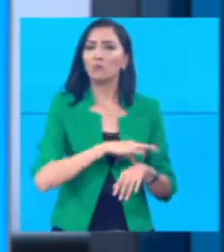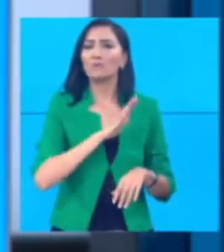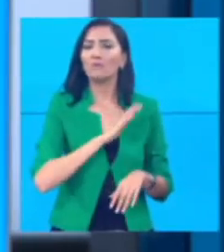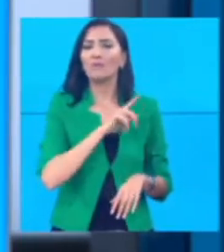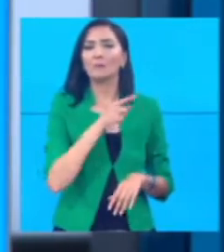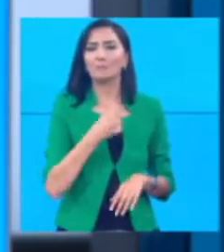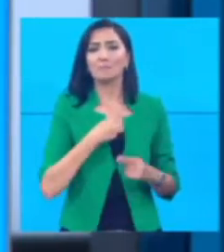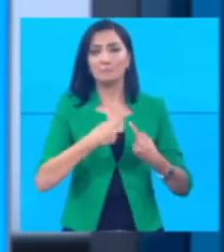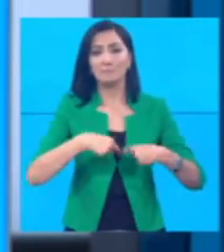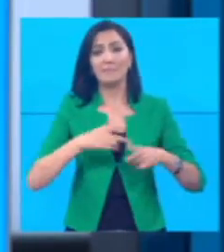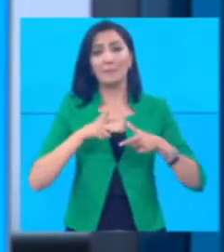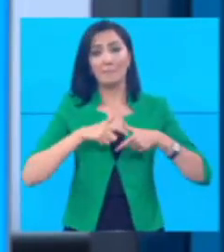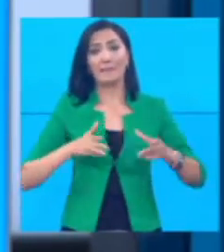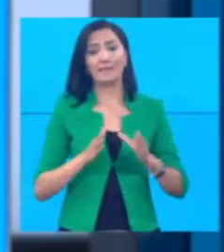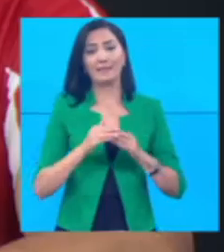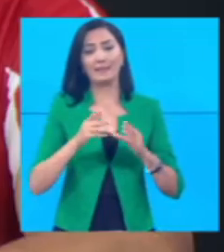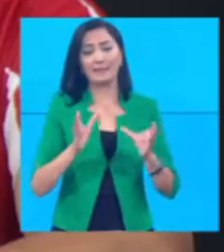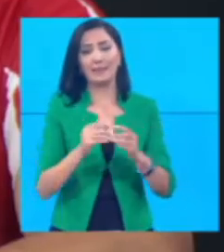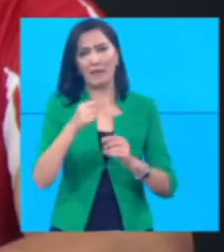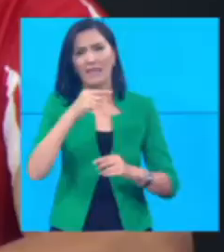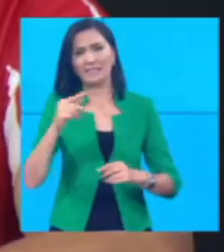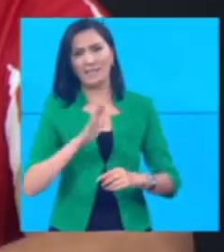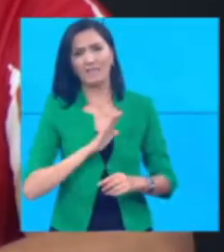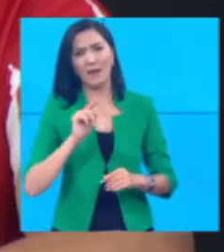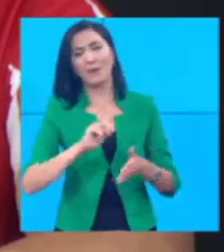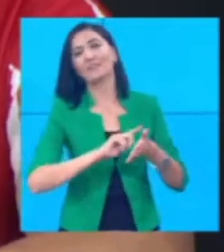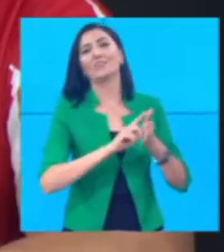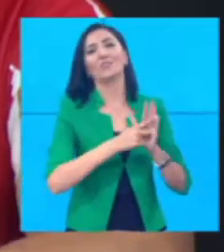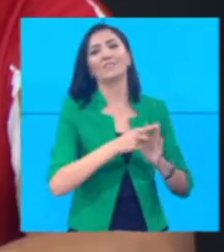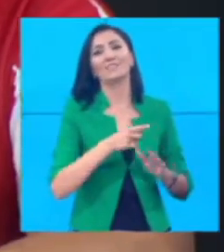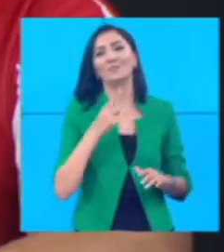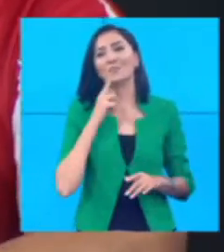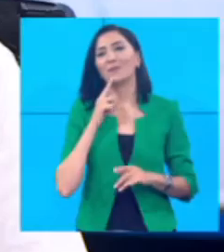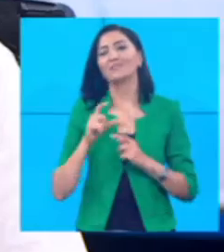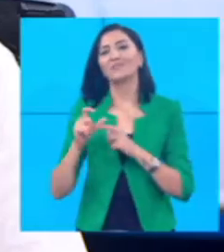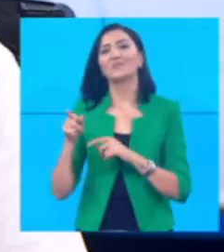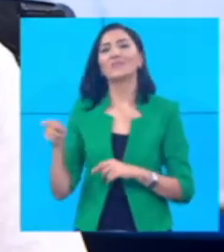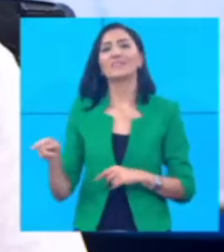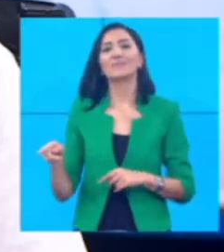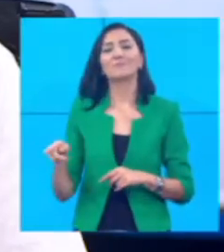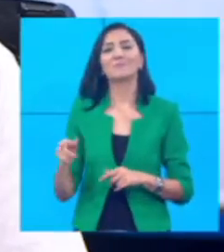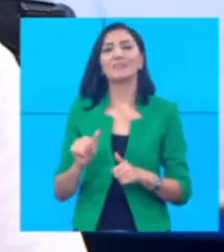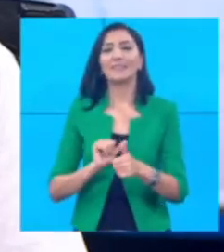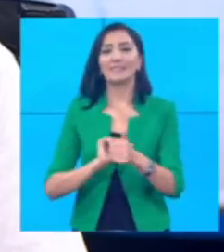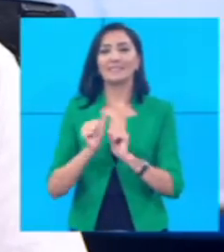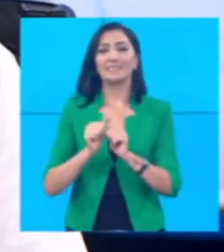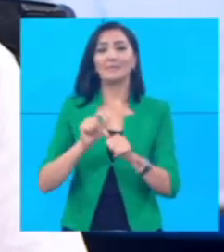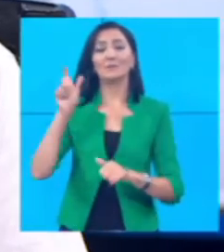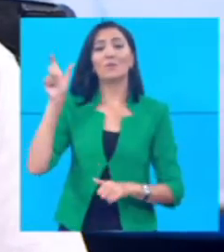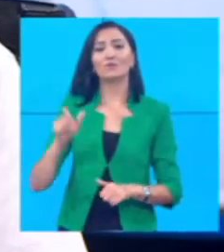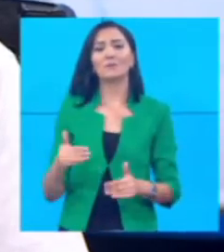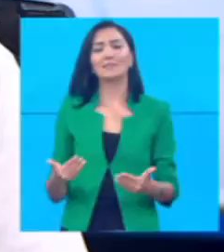doktoru oluyor. Acaba bizim milli takımlarda bu tarz eksikler var? Hemen yöneticimize sözü verelim. Şimdi sporcuların